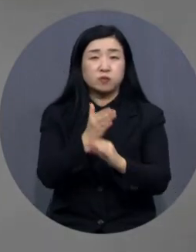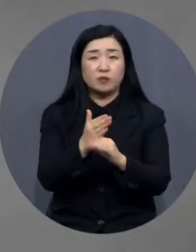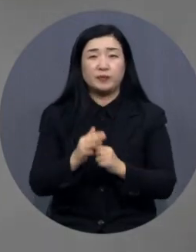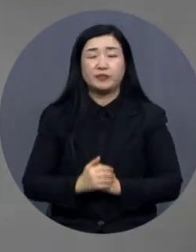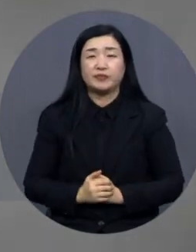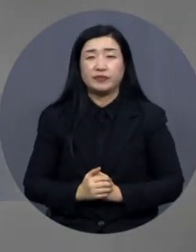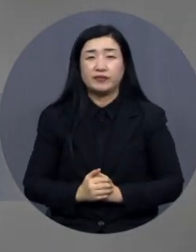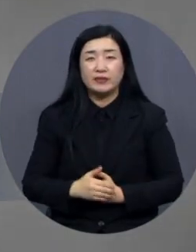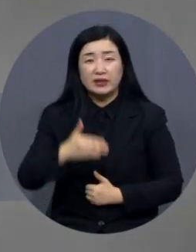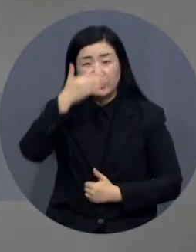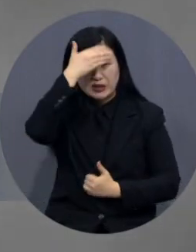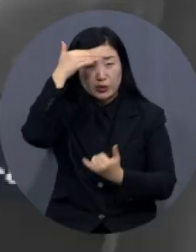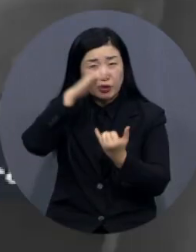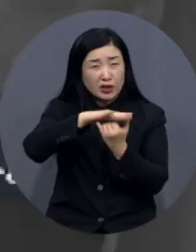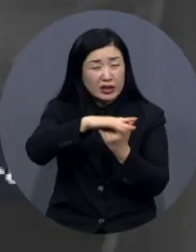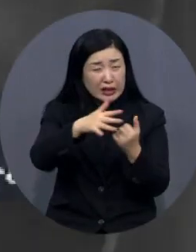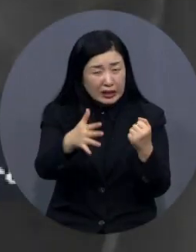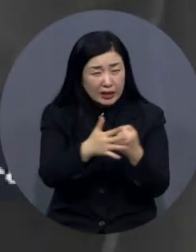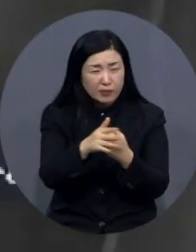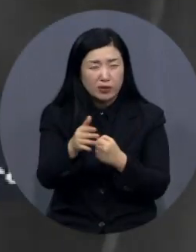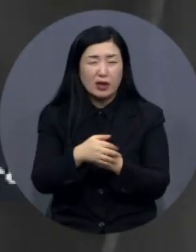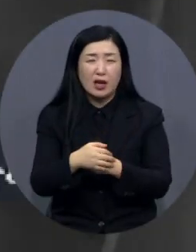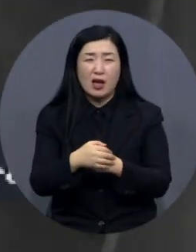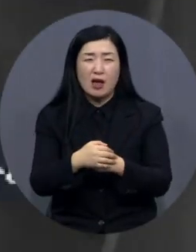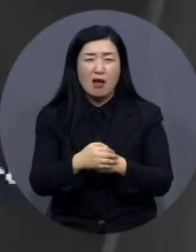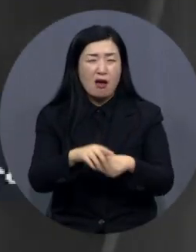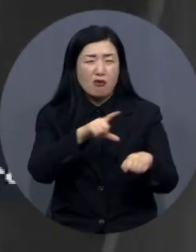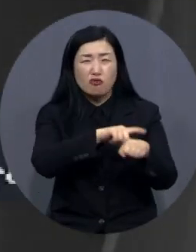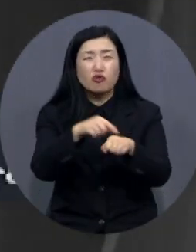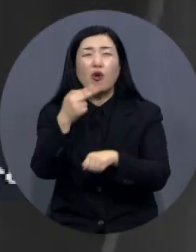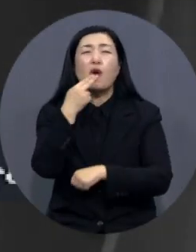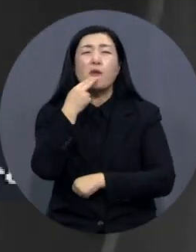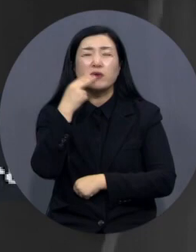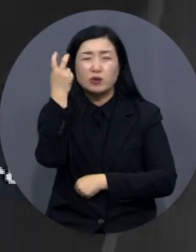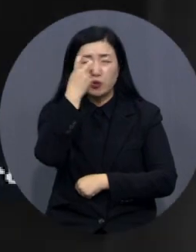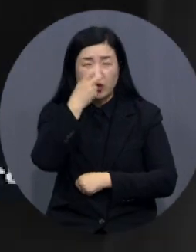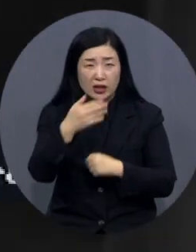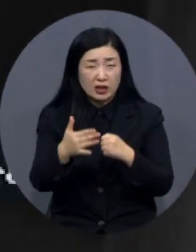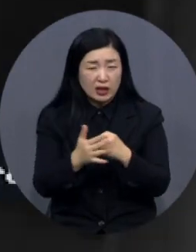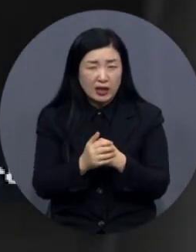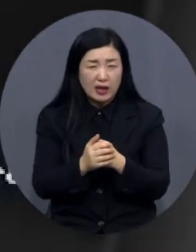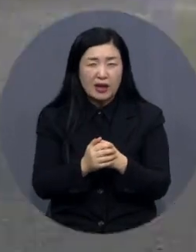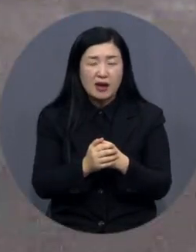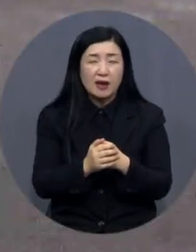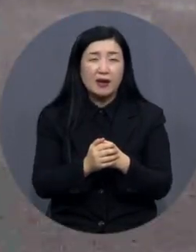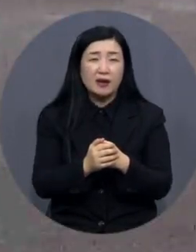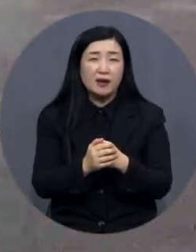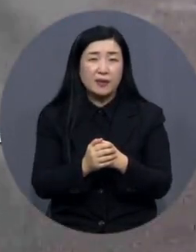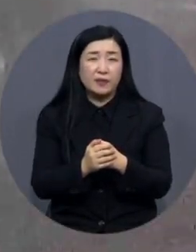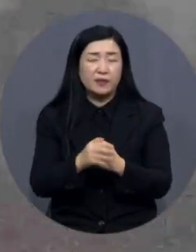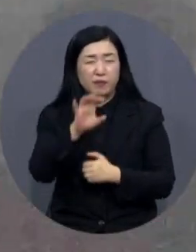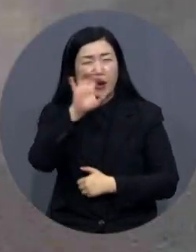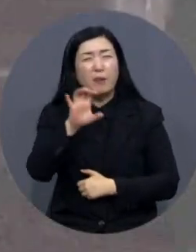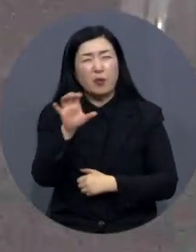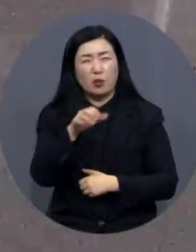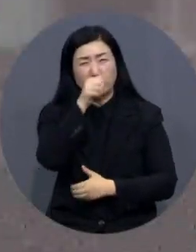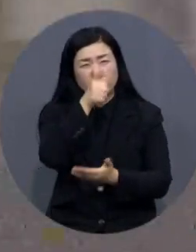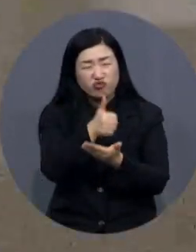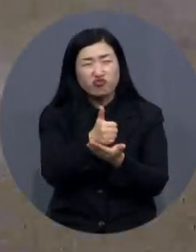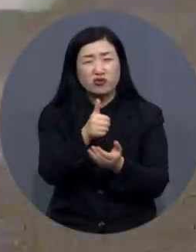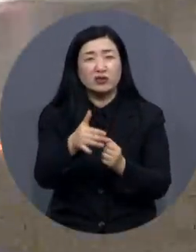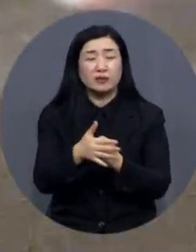소년범이라 불구속 수사한다는 것을 이용하여 반복적인 차량 절도 범행을 일삼고 경찰은 이들 두 명에